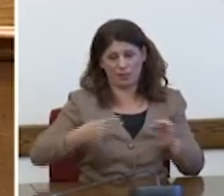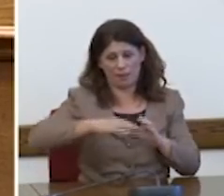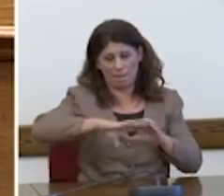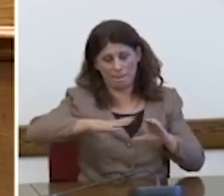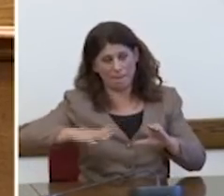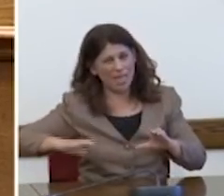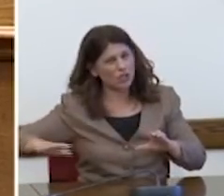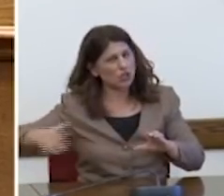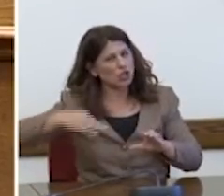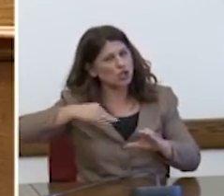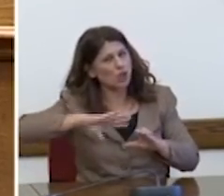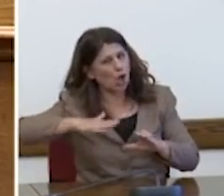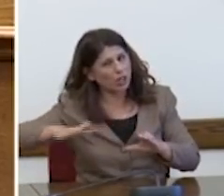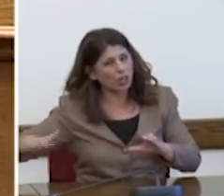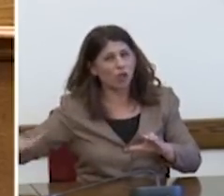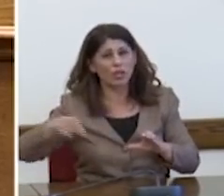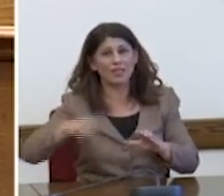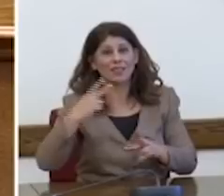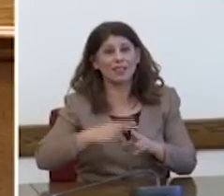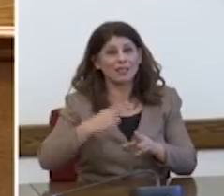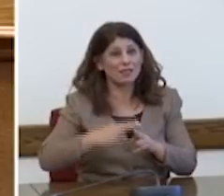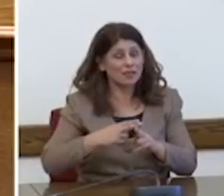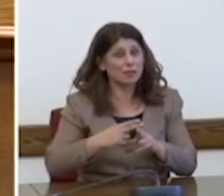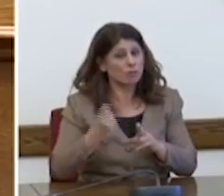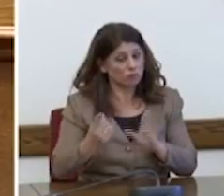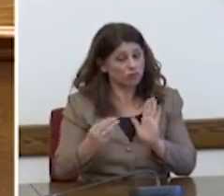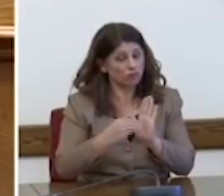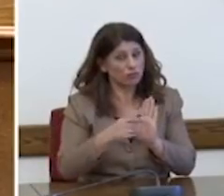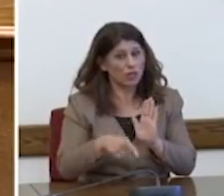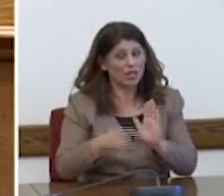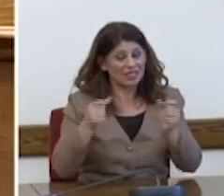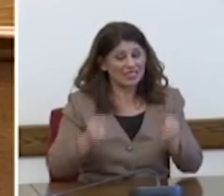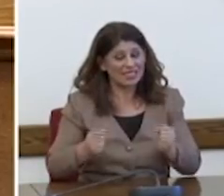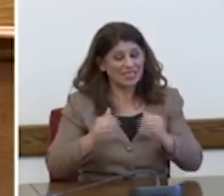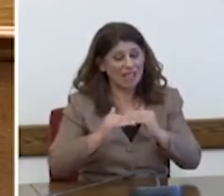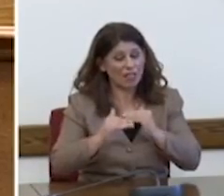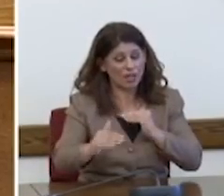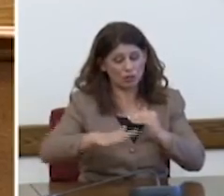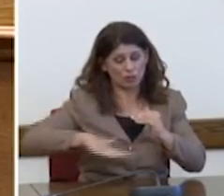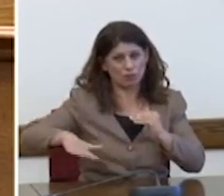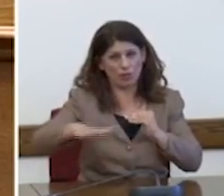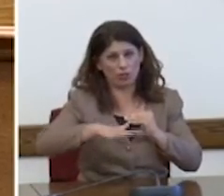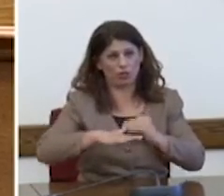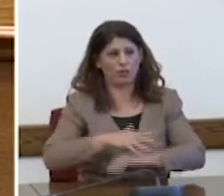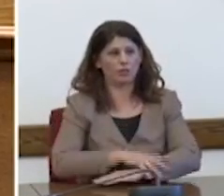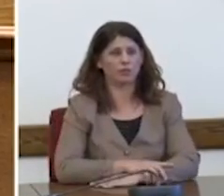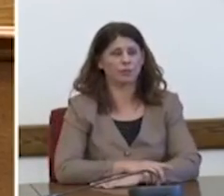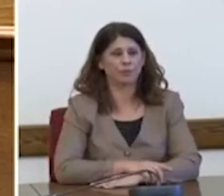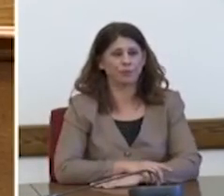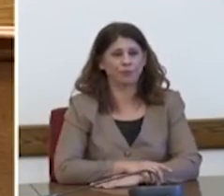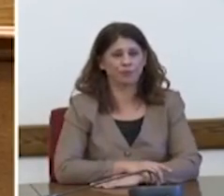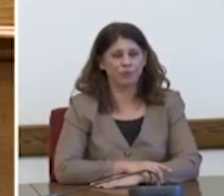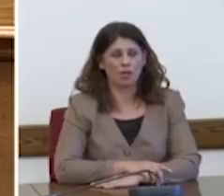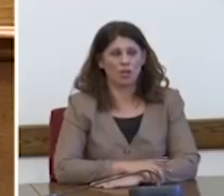συνιστούν σημαντική παράμετρο για τη σταθερότητα ολόκληρης της περιοχής. Κλείνει η παρένθεση. Κυρίες